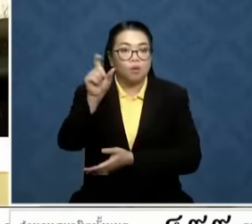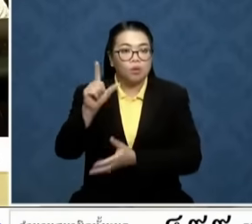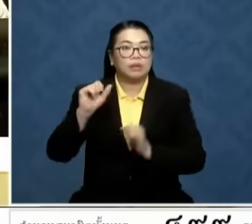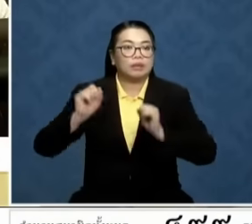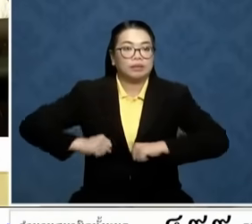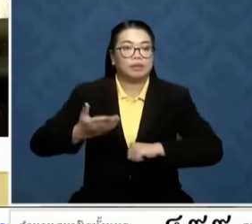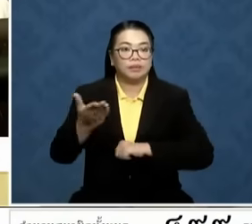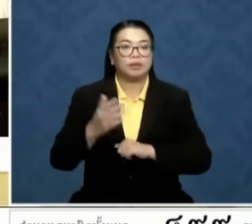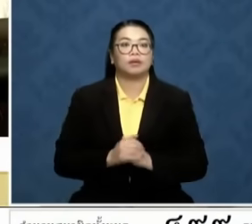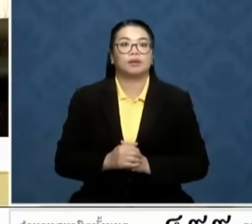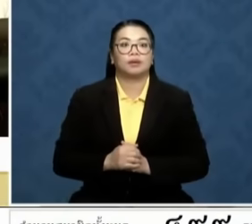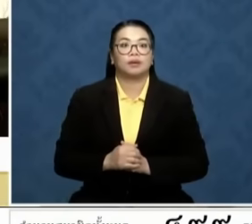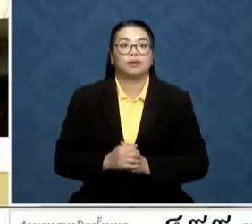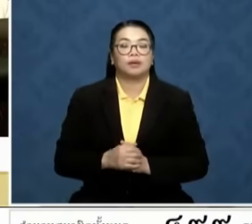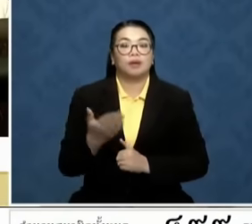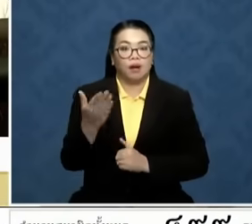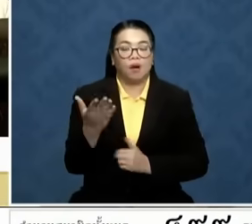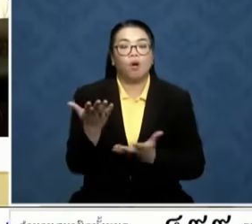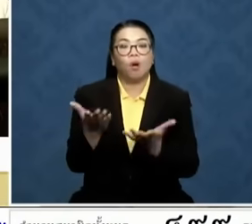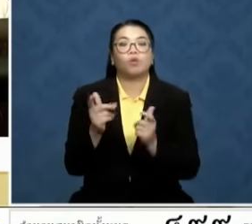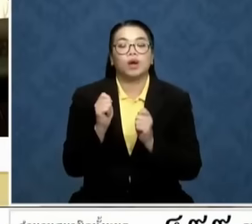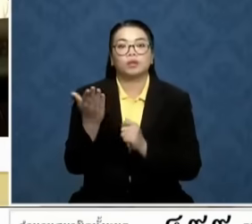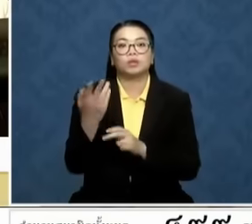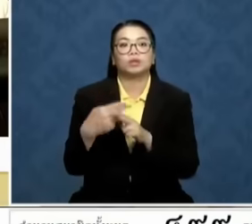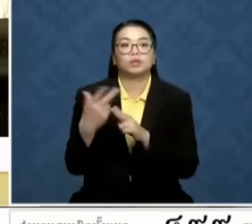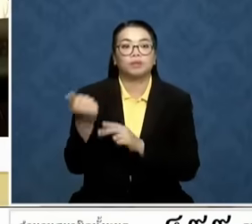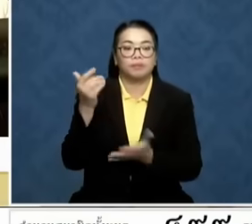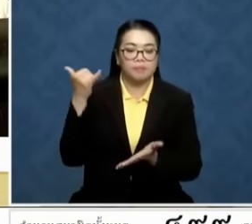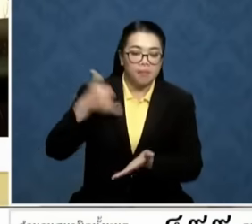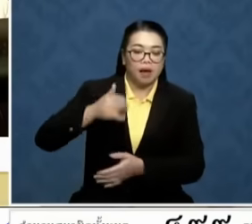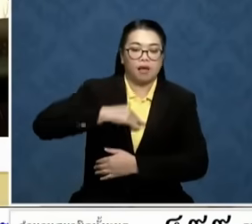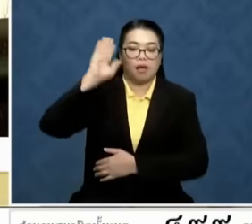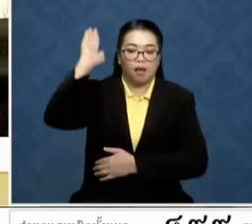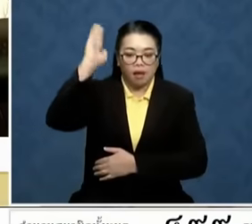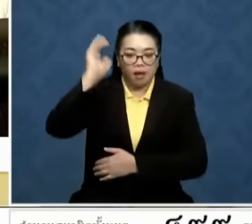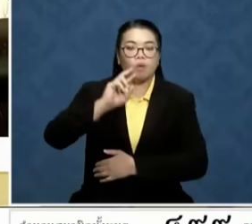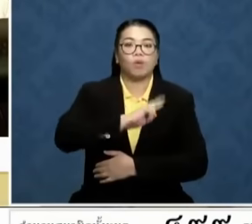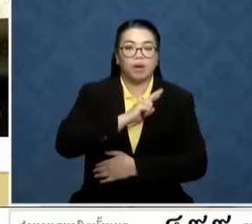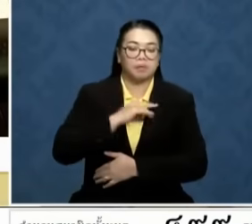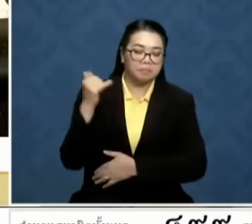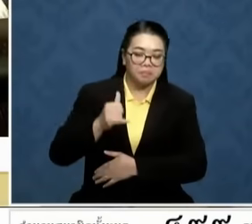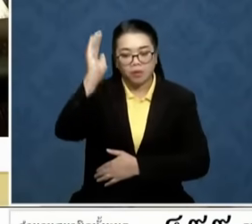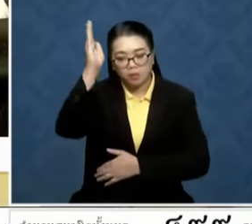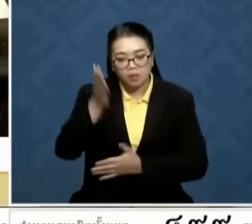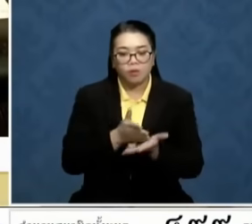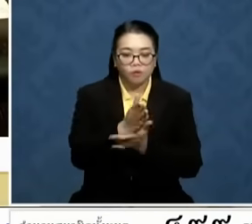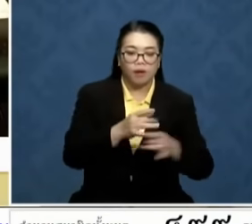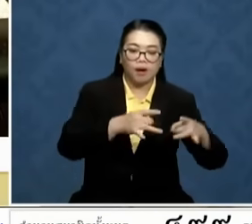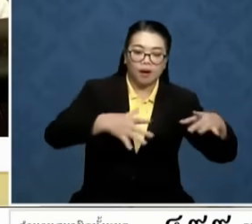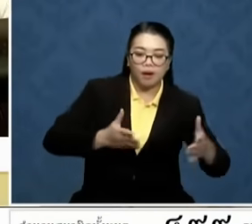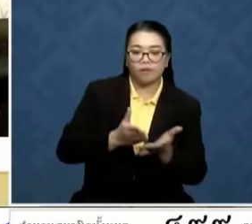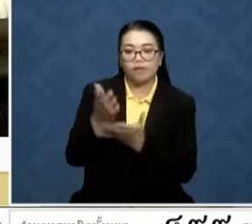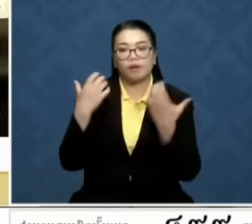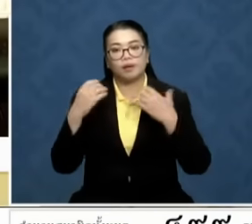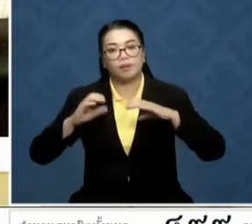มีรัฐมนตรีนะครับท่านอรรถกรนะครับขออนุญาตเอ่ยนามท่านเนี่ยมาอภิปรายด้วยตนเองด้วยนะครับถือว่ามีทั้งฝ่ายค้านฝ่ายรัฐบาล